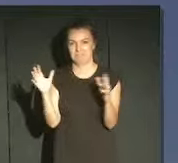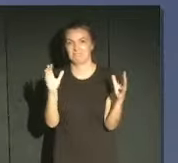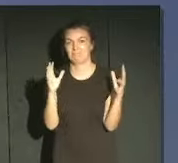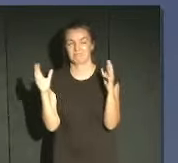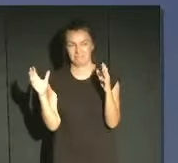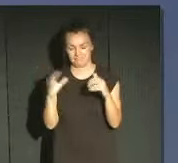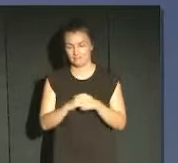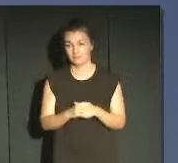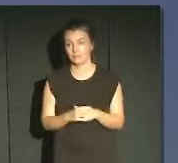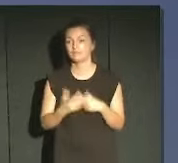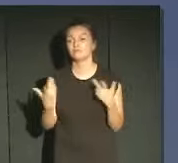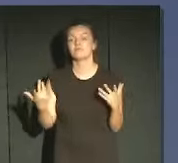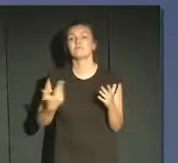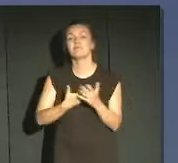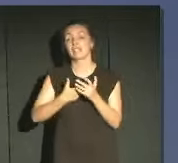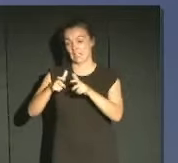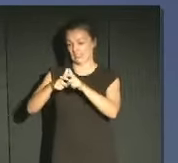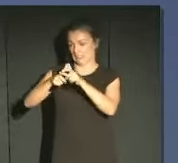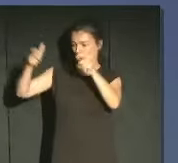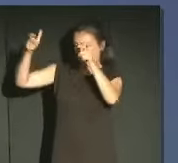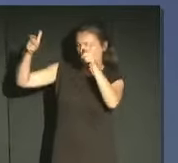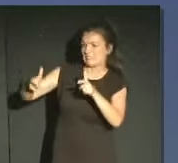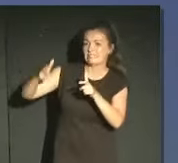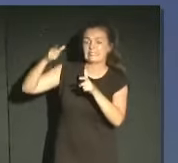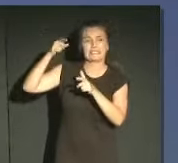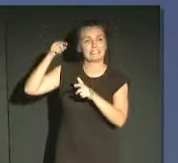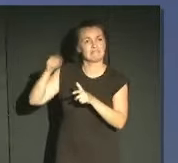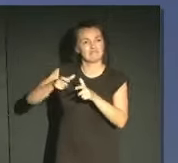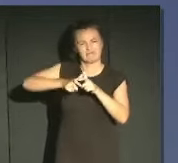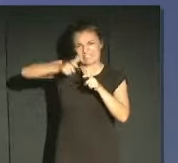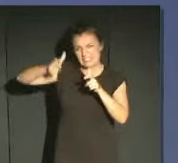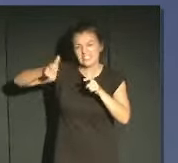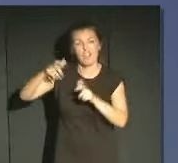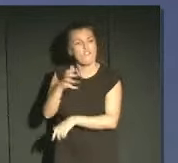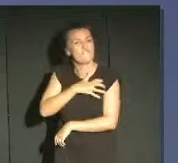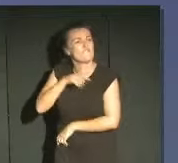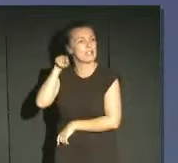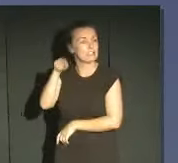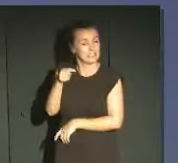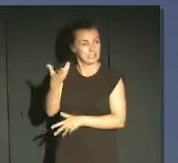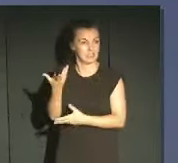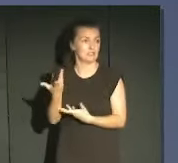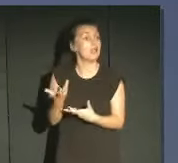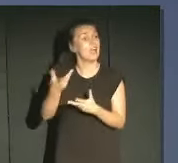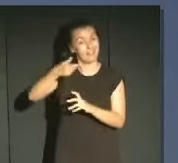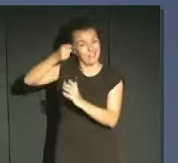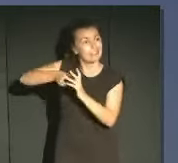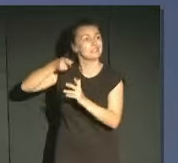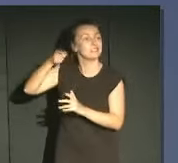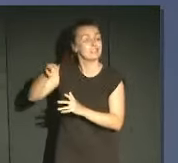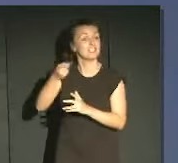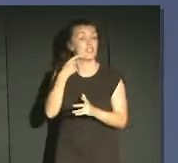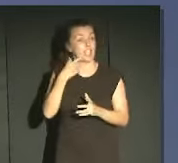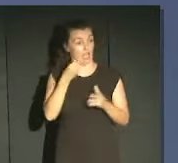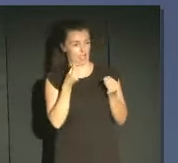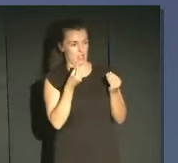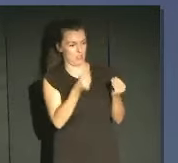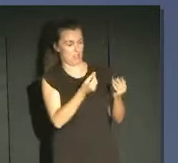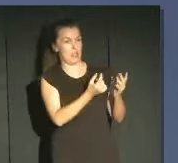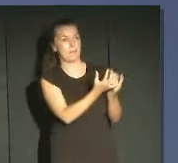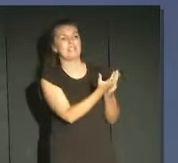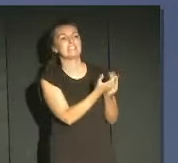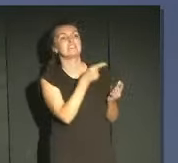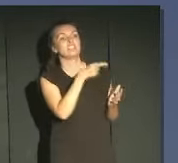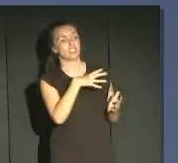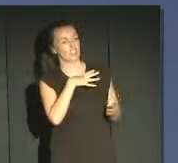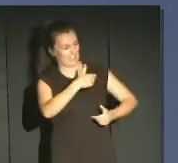que taxer ces grandes fortunes servir notamment une chose c'est réarmer notre pays réarmer la parentinique en